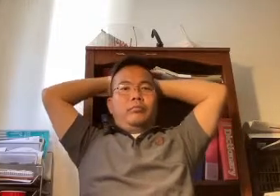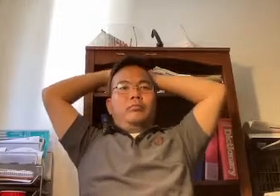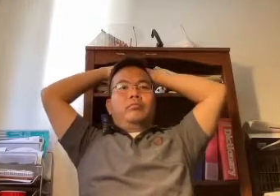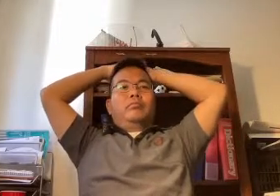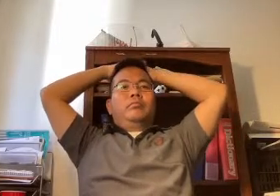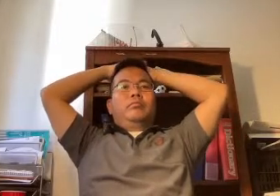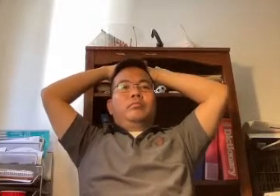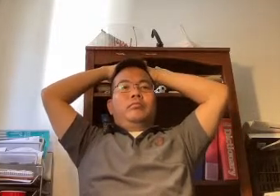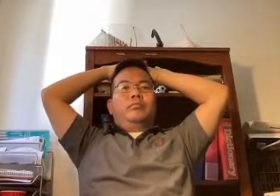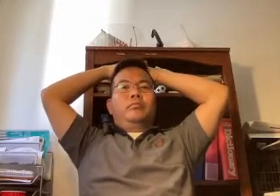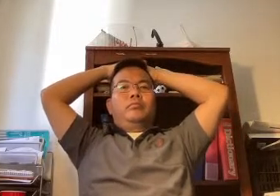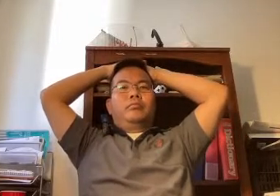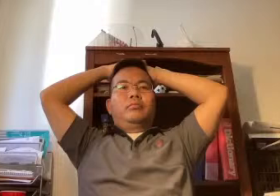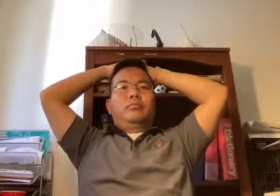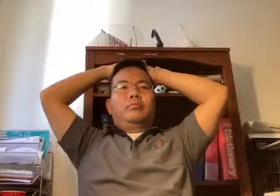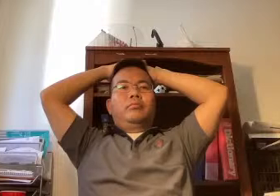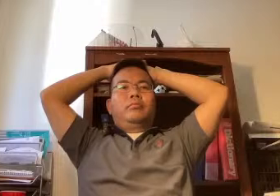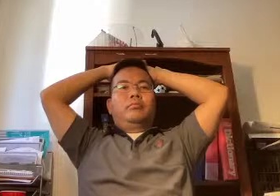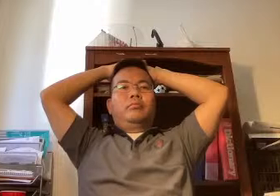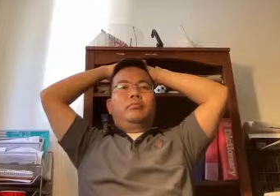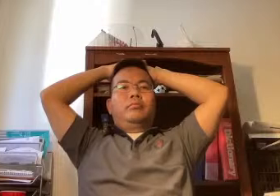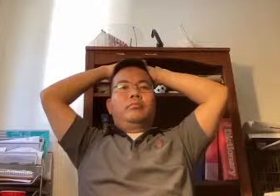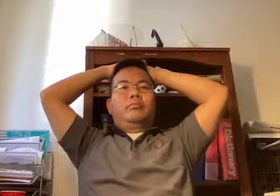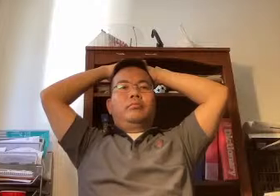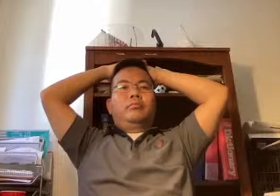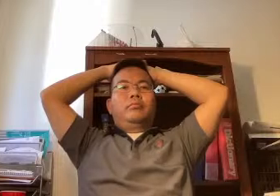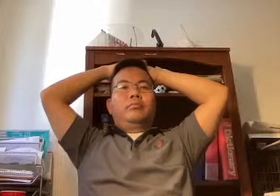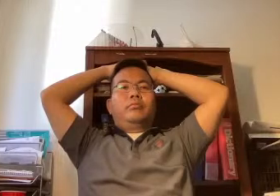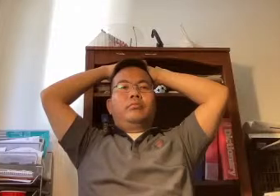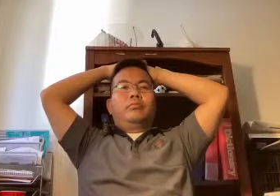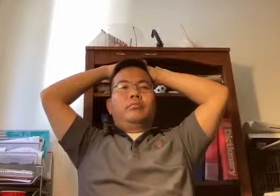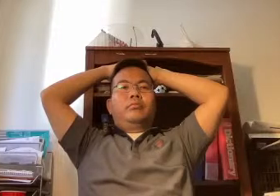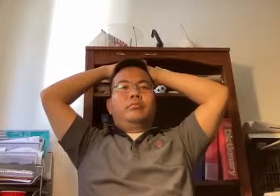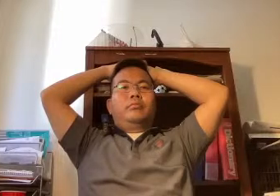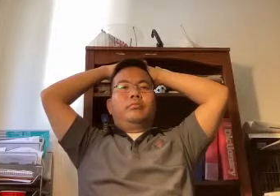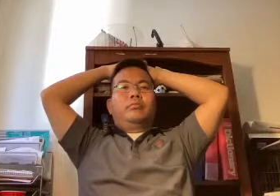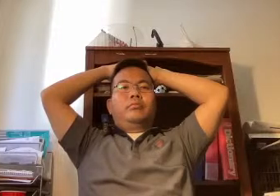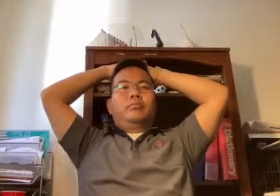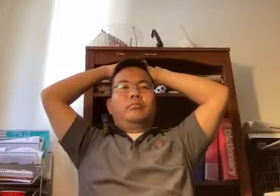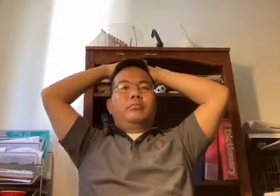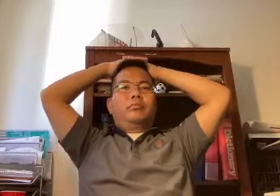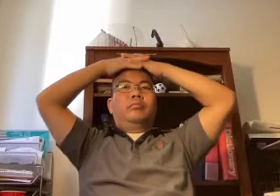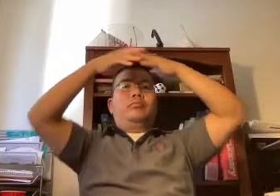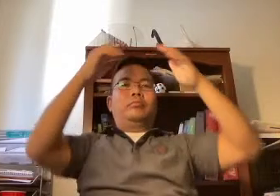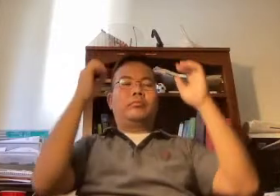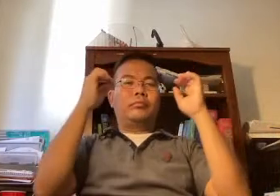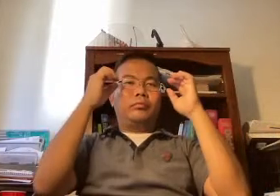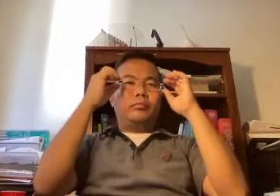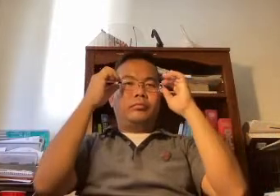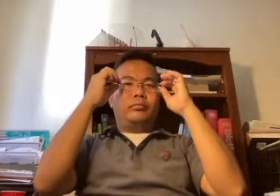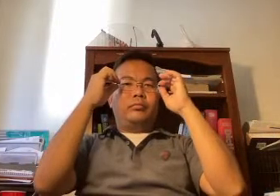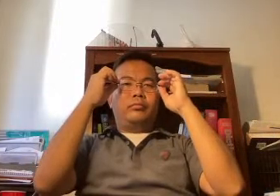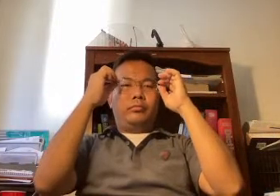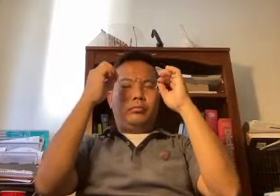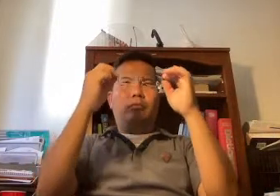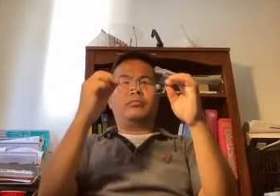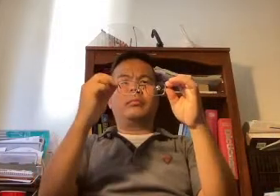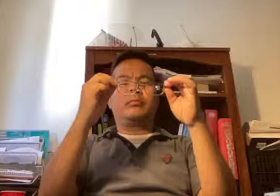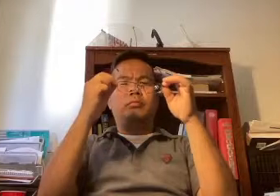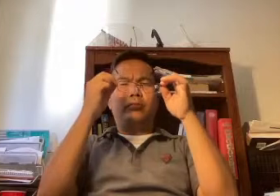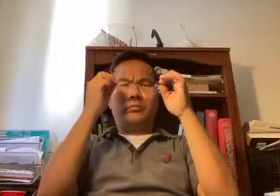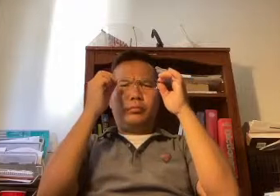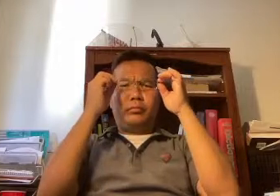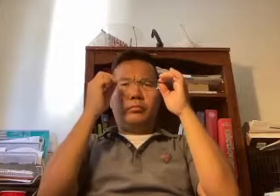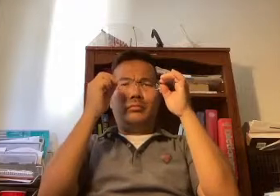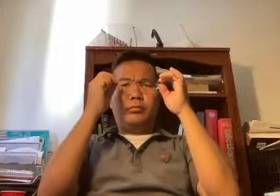mà kết nối với tụi cho vô thường và một số phản động trong và ngoài nước thì đây là một trong những cái tội mà nặng đô nhất của Bắc Thiên Sinh biệt đó là những